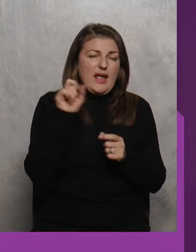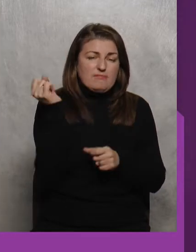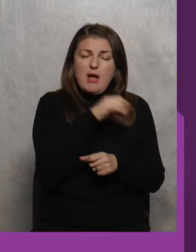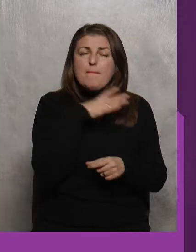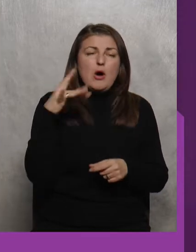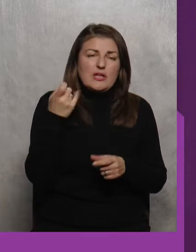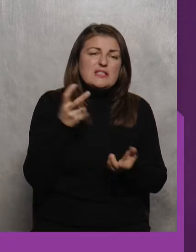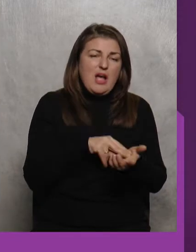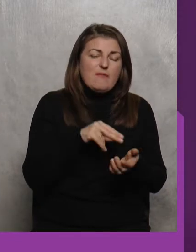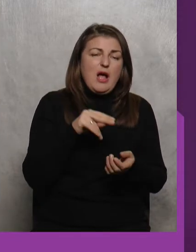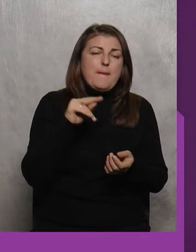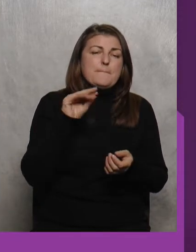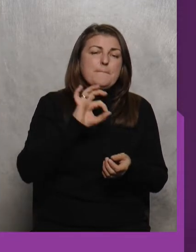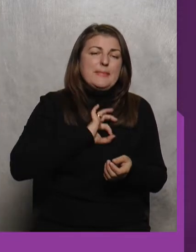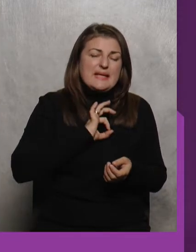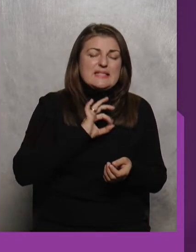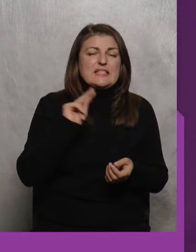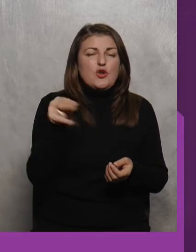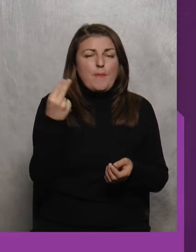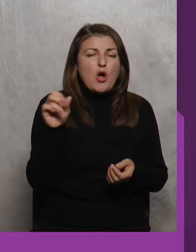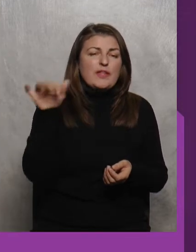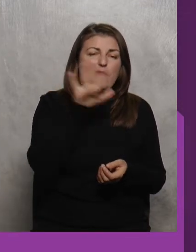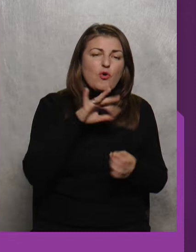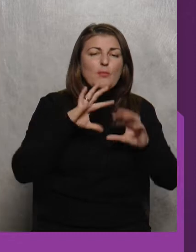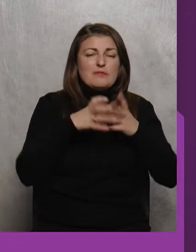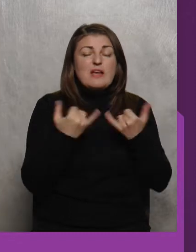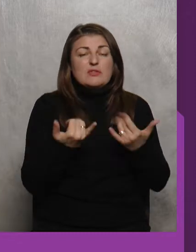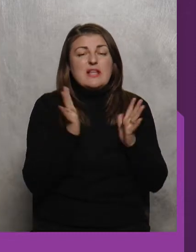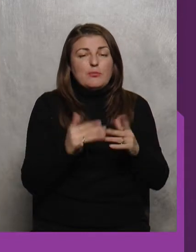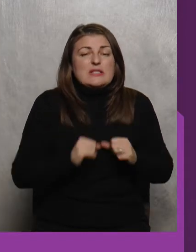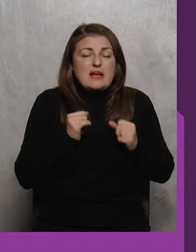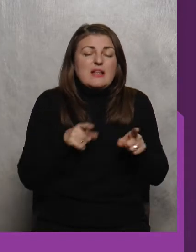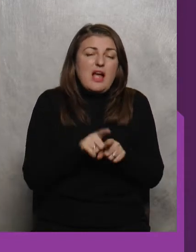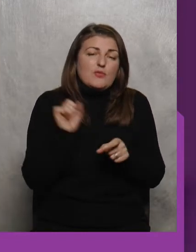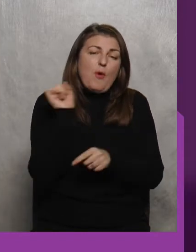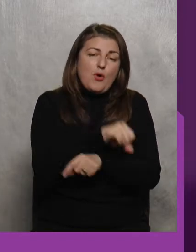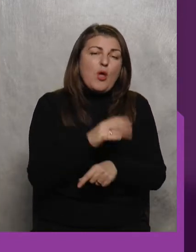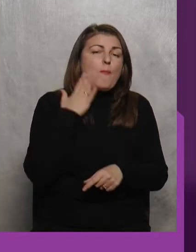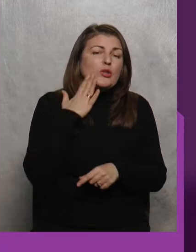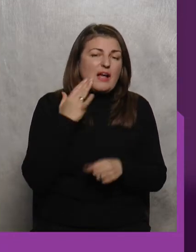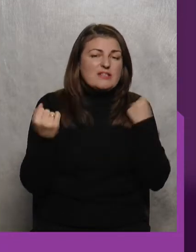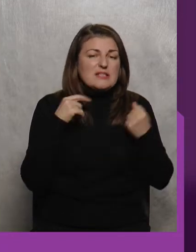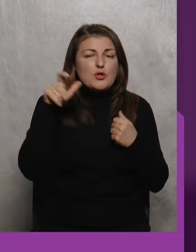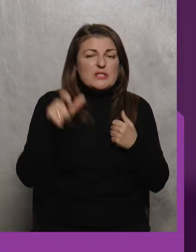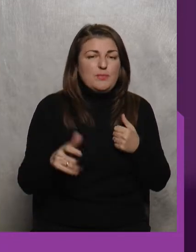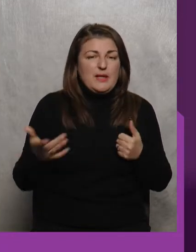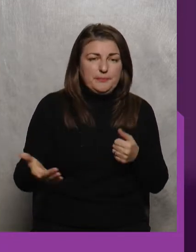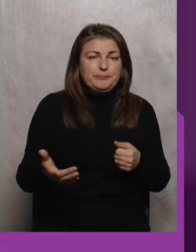призером чемпіонатів Європи і світу. Відповідно, зараз буде старатися також побороти молдавського спортсмена,